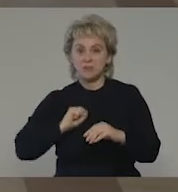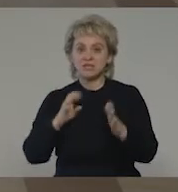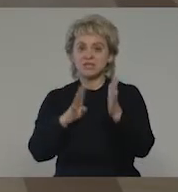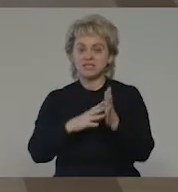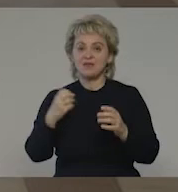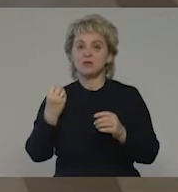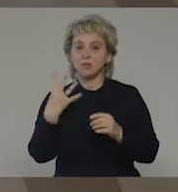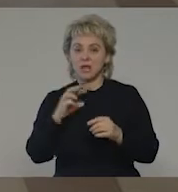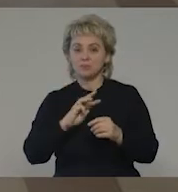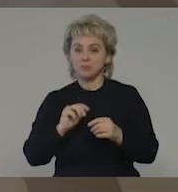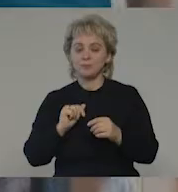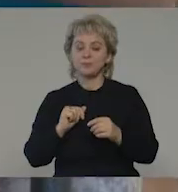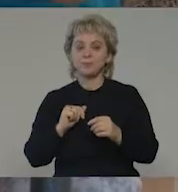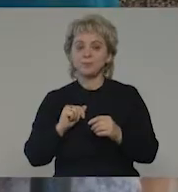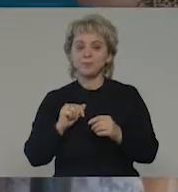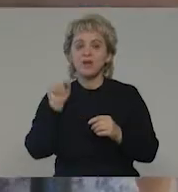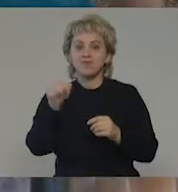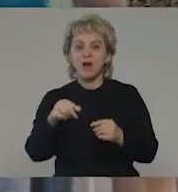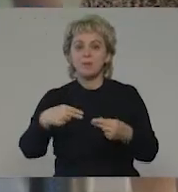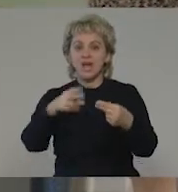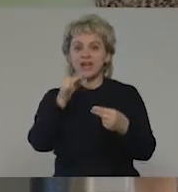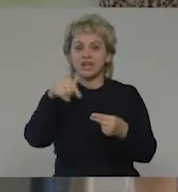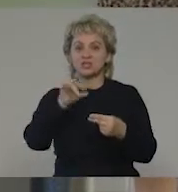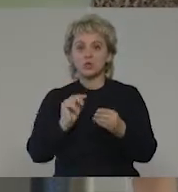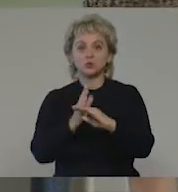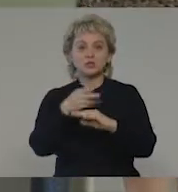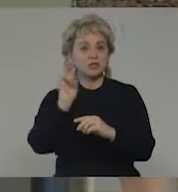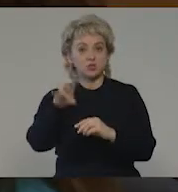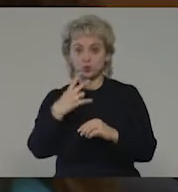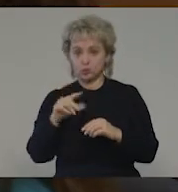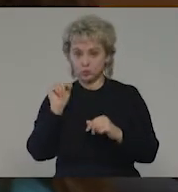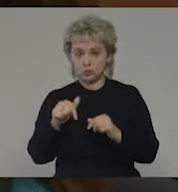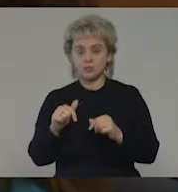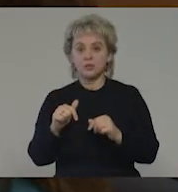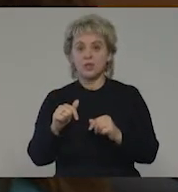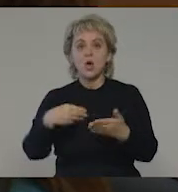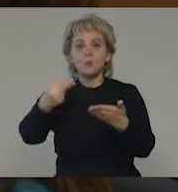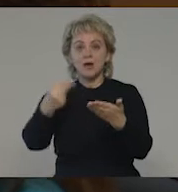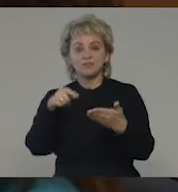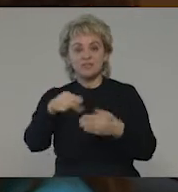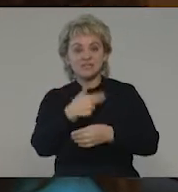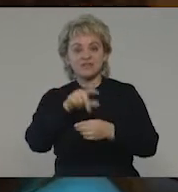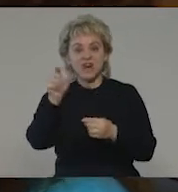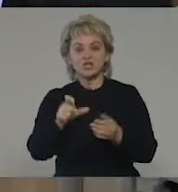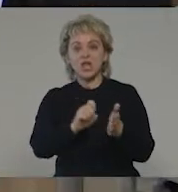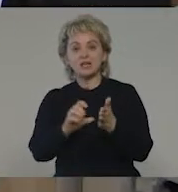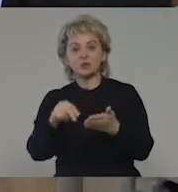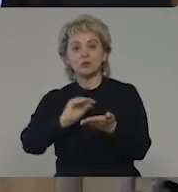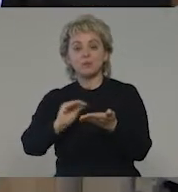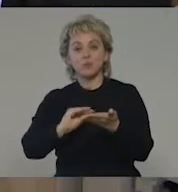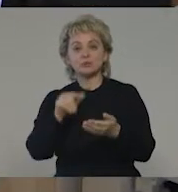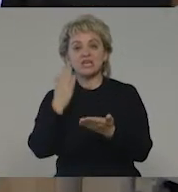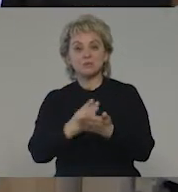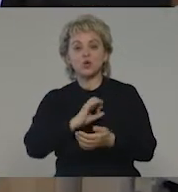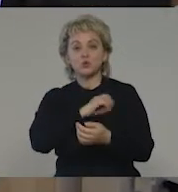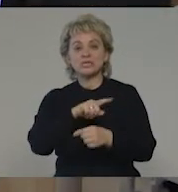9 часов 15 минут. Вам в регистратуру нет необходимости вообще заходить. Подписывается врач электронной подписью, имеющей